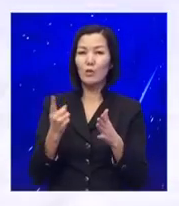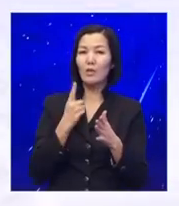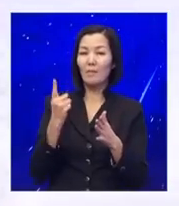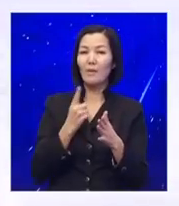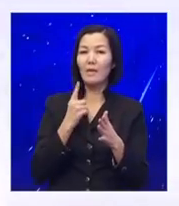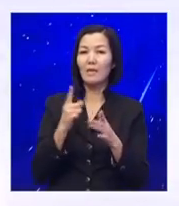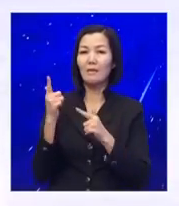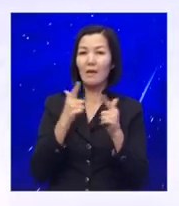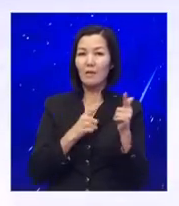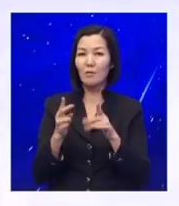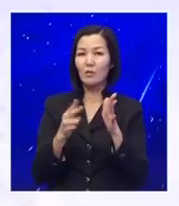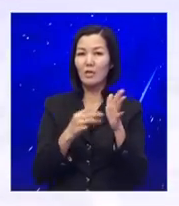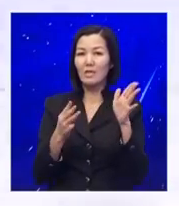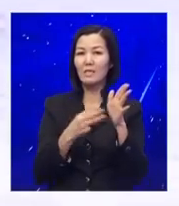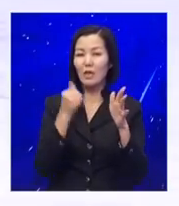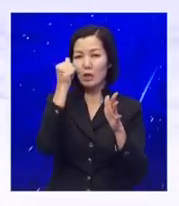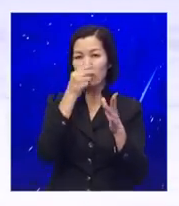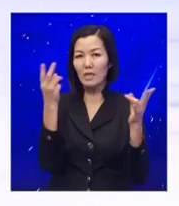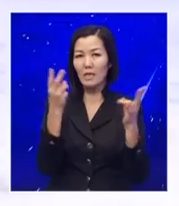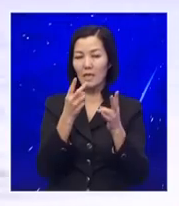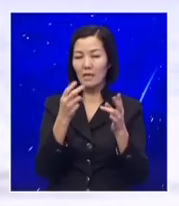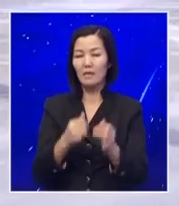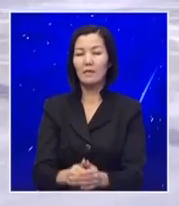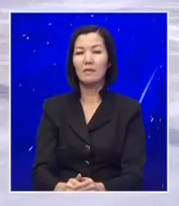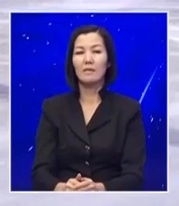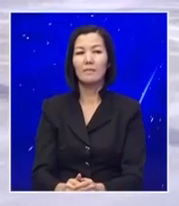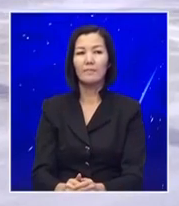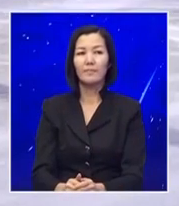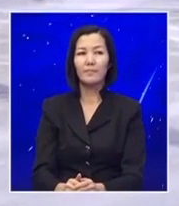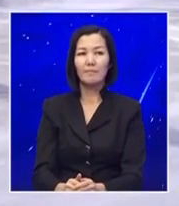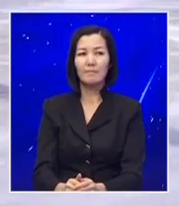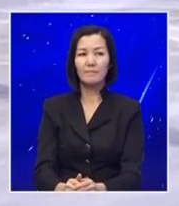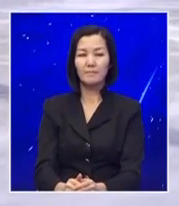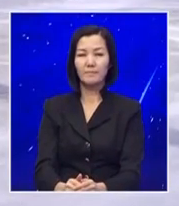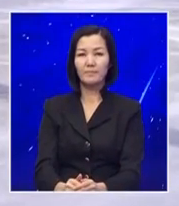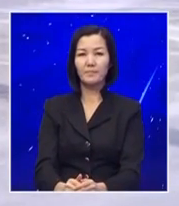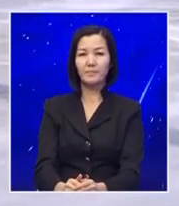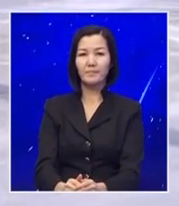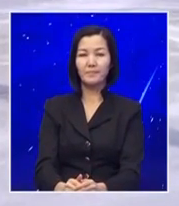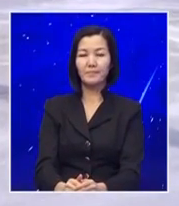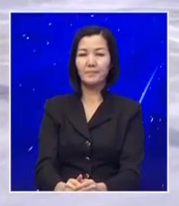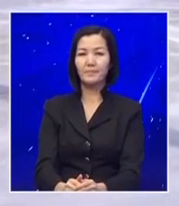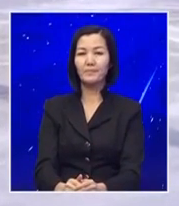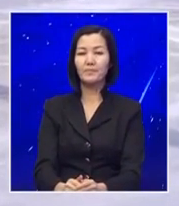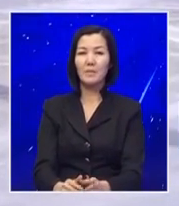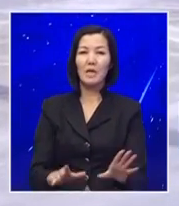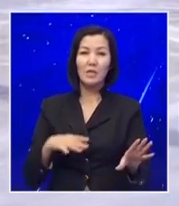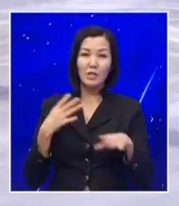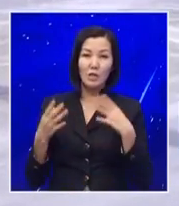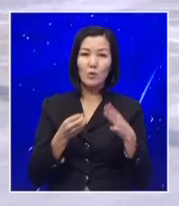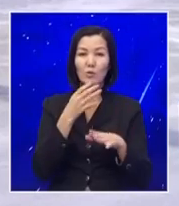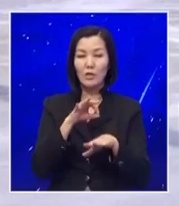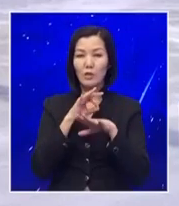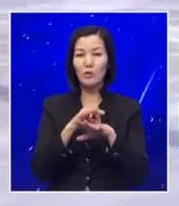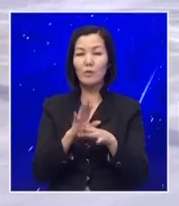үшін кем дегенде 7-8 жыл керек. Бұл бапкерлер пікірі. Подготовка сейчас очень хорошая получается, да. Жаттығу жақсы жүріп